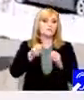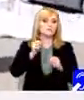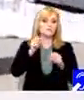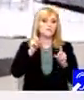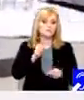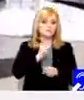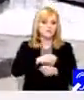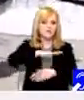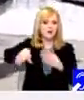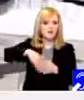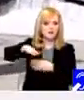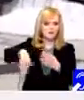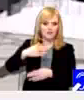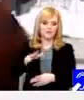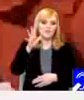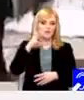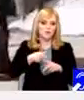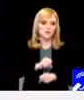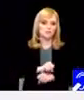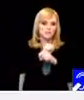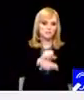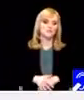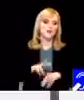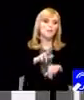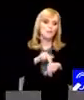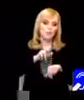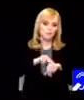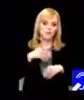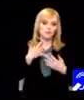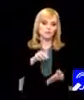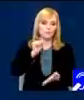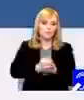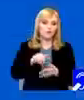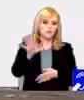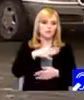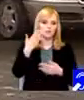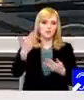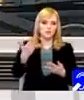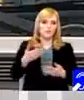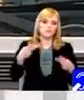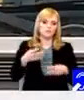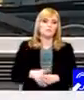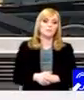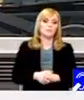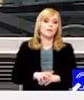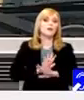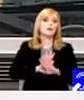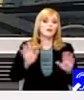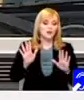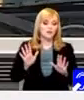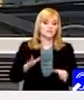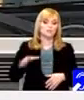acte de violență. Ei s-au mobilizat pe o rețea socială, iar poliția a publicat mărturiile lor. Gata cu hârburile